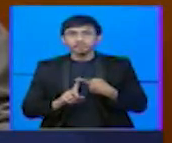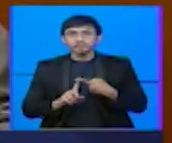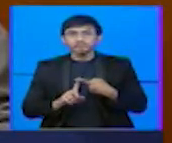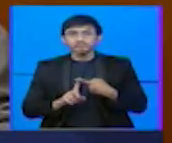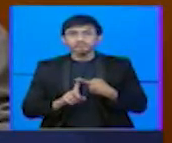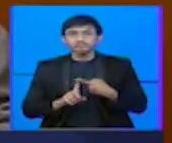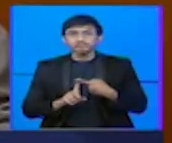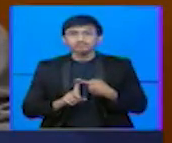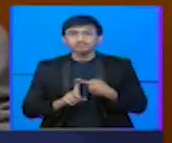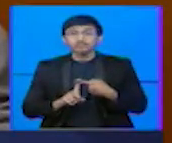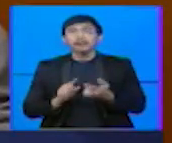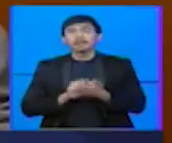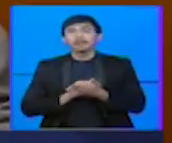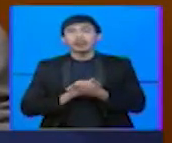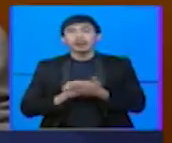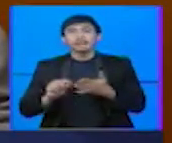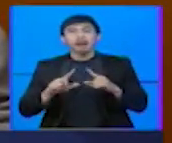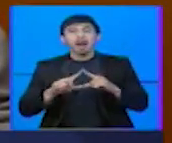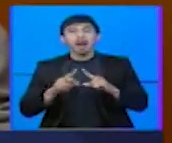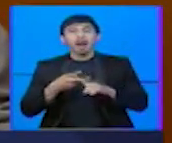korban atas nama Afwan RZ,